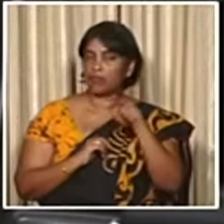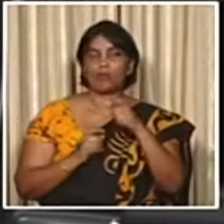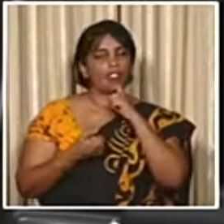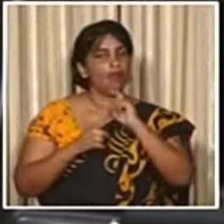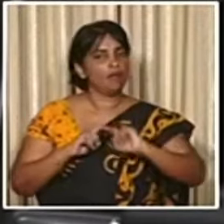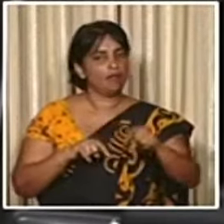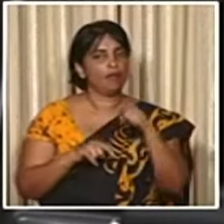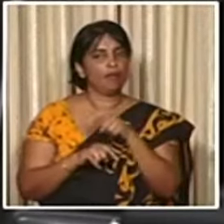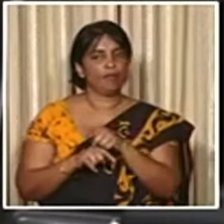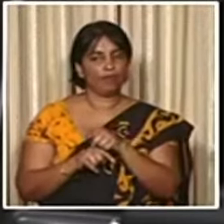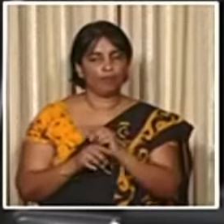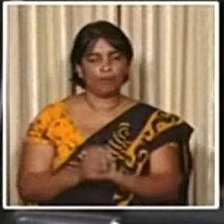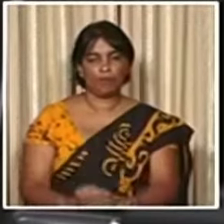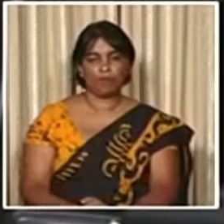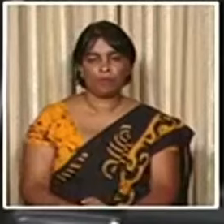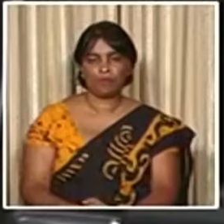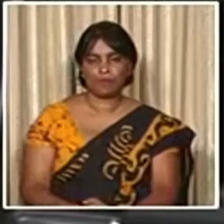නඩු විභාගයේදී